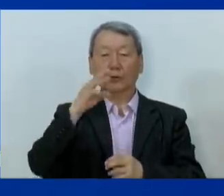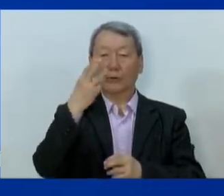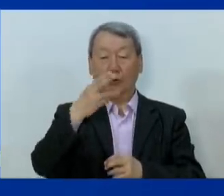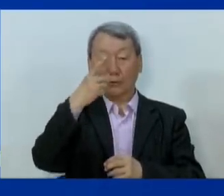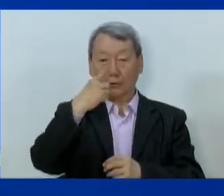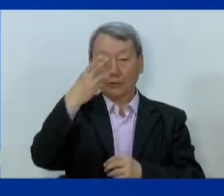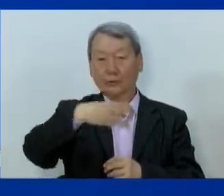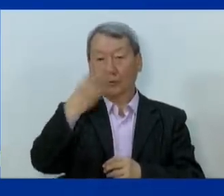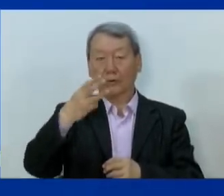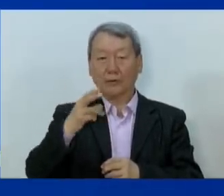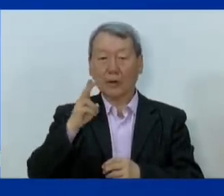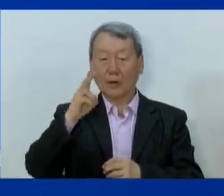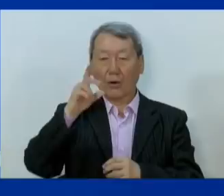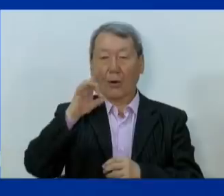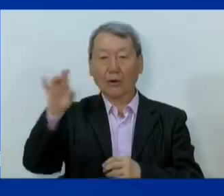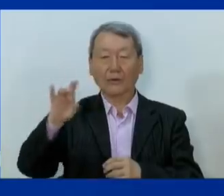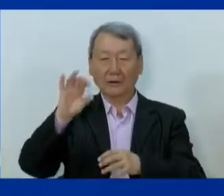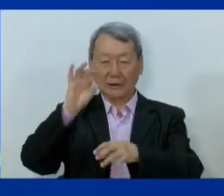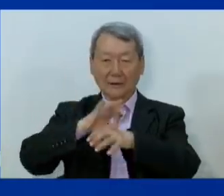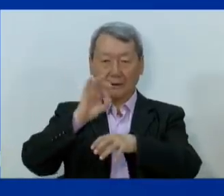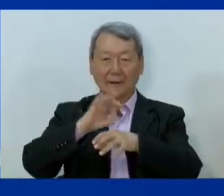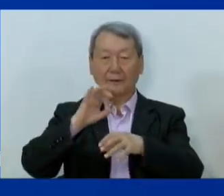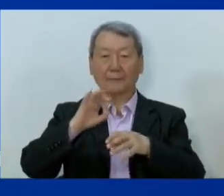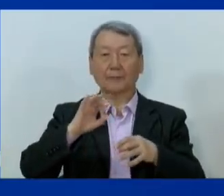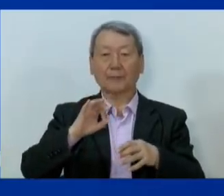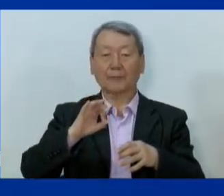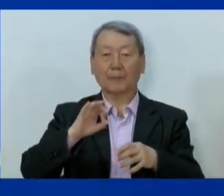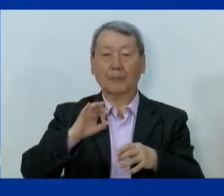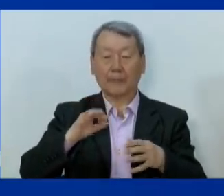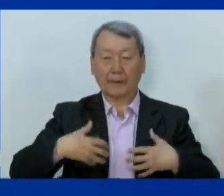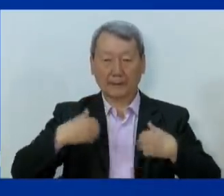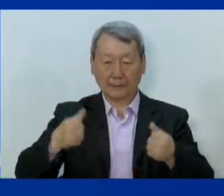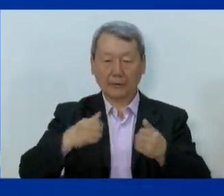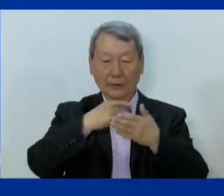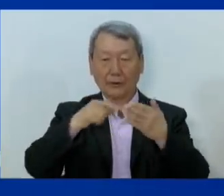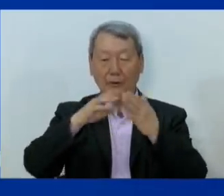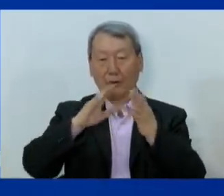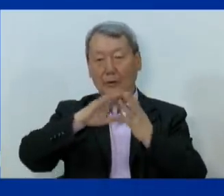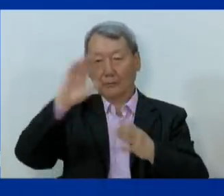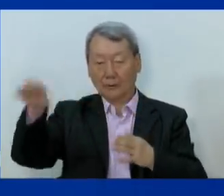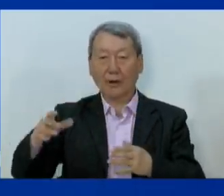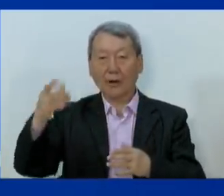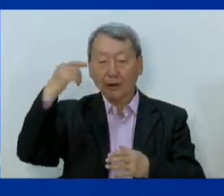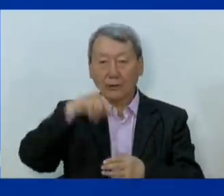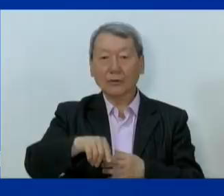коронавирус жоғызу алған бейтаптарғыз орқанадан айығып үйіне кәтшіде. Ошылы үшірді